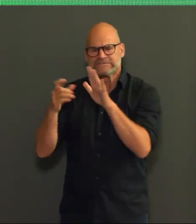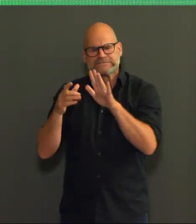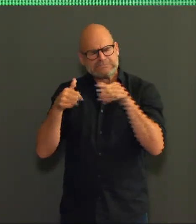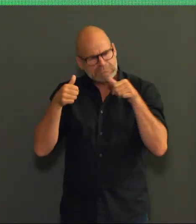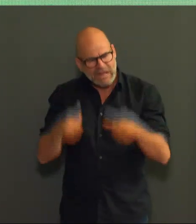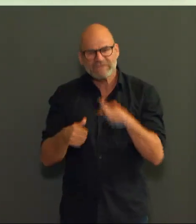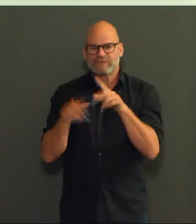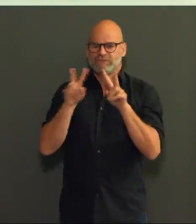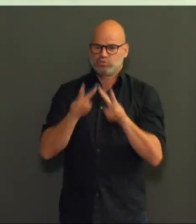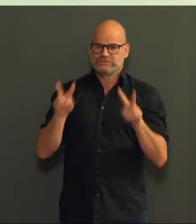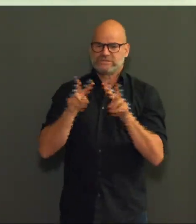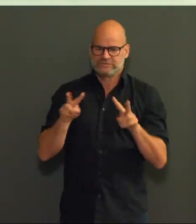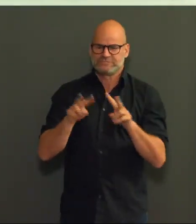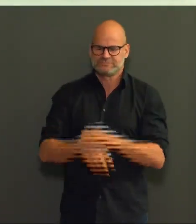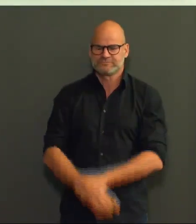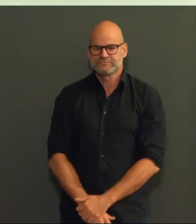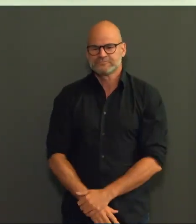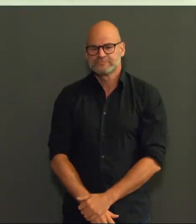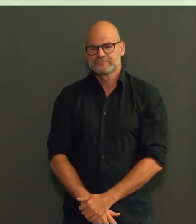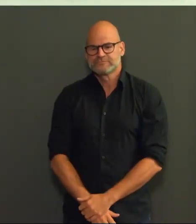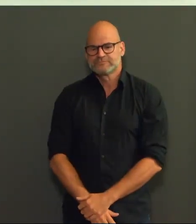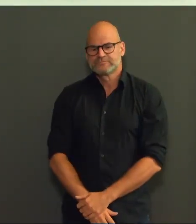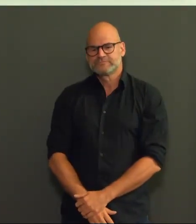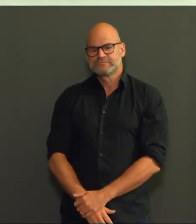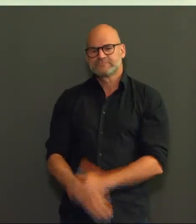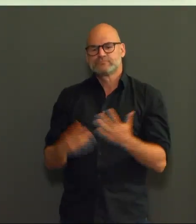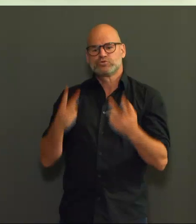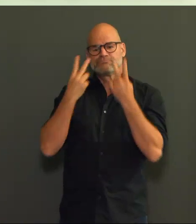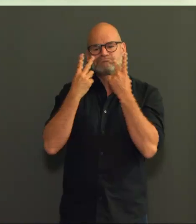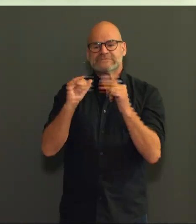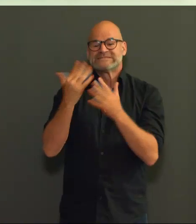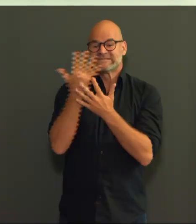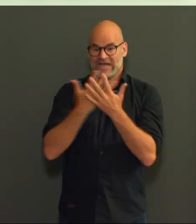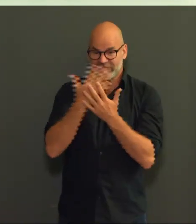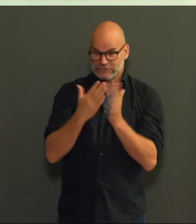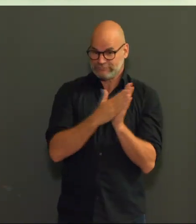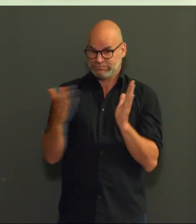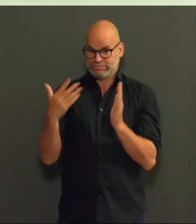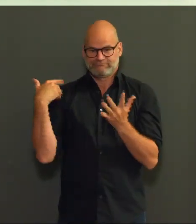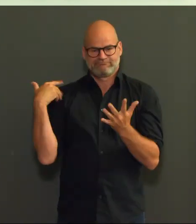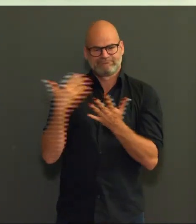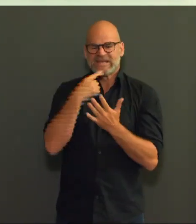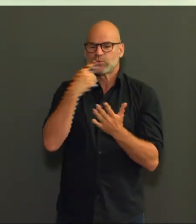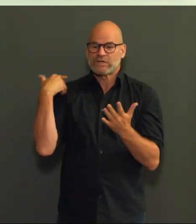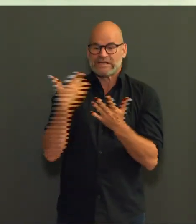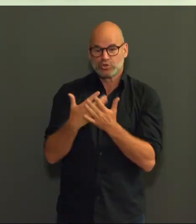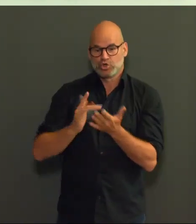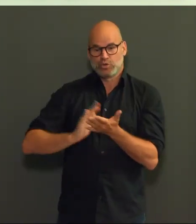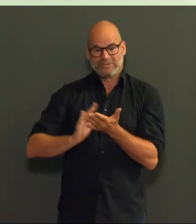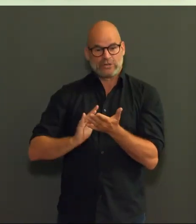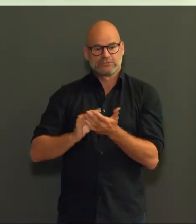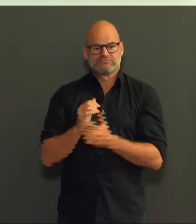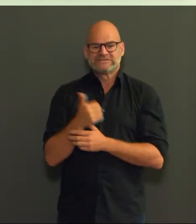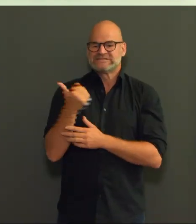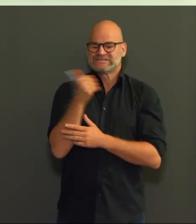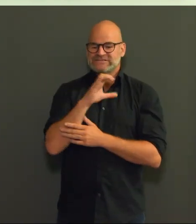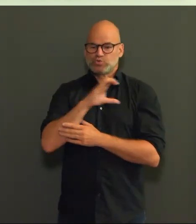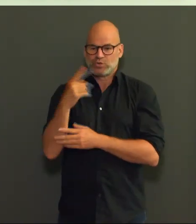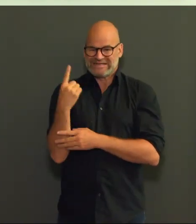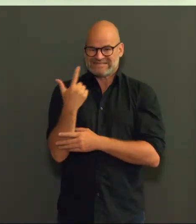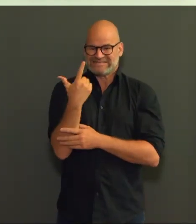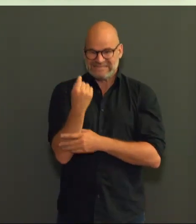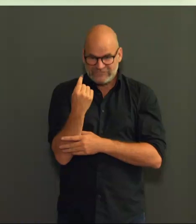Wanneer we specifiek naar de cijfers kijken, dan zien we dat er de afgelopen week gemiddeld 671 nieuwe besmettingen per